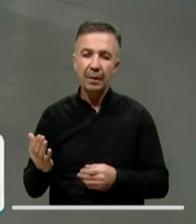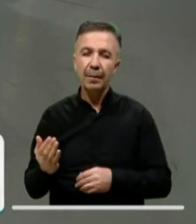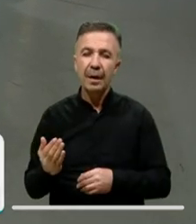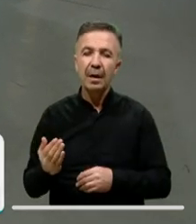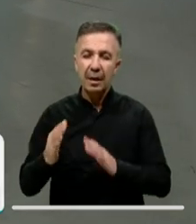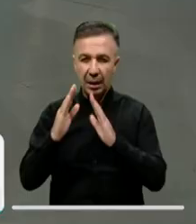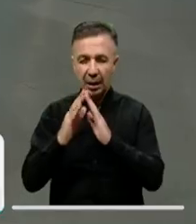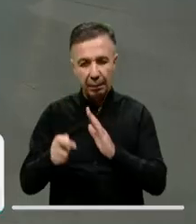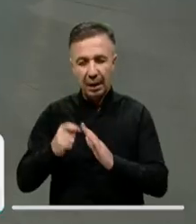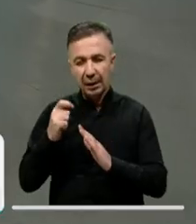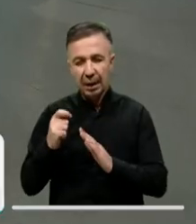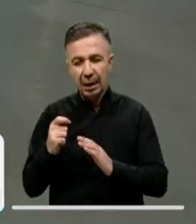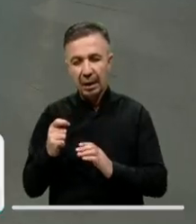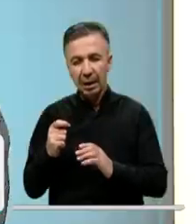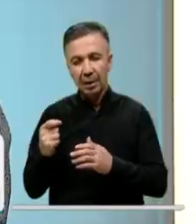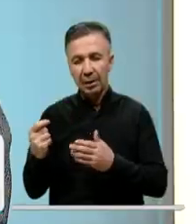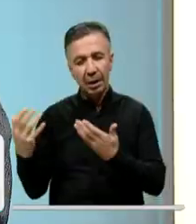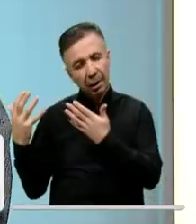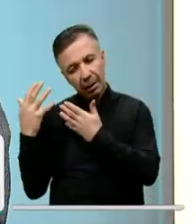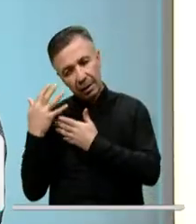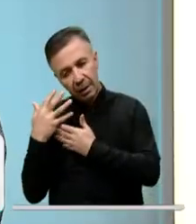gibi veya işte